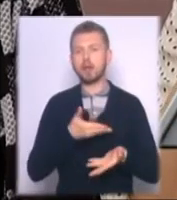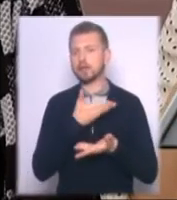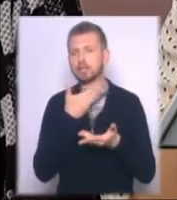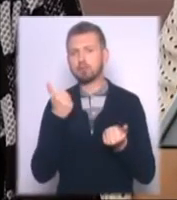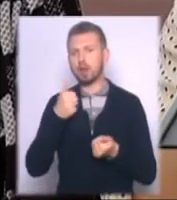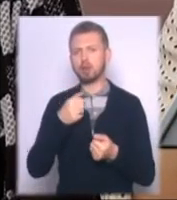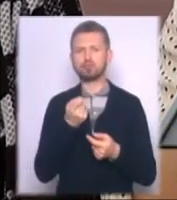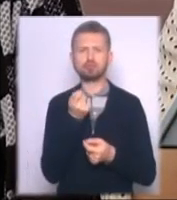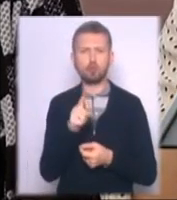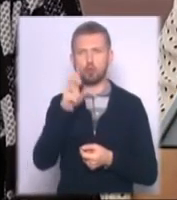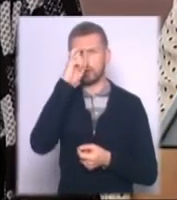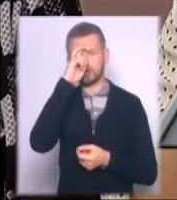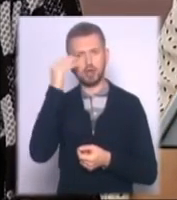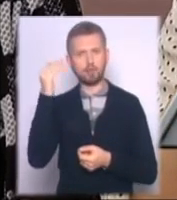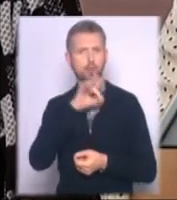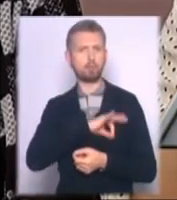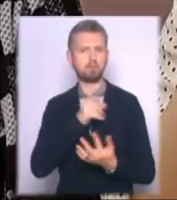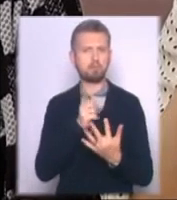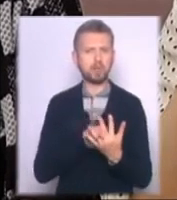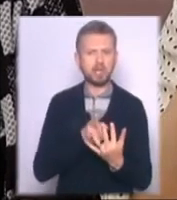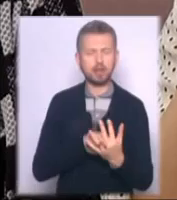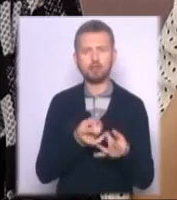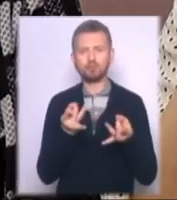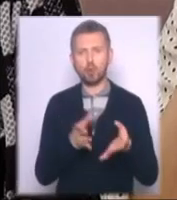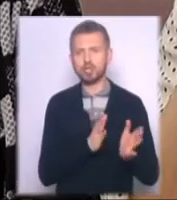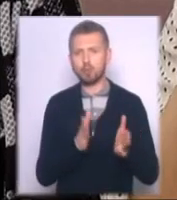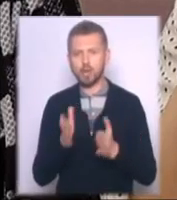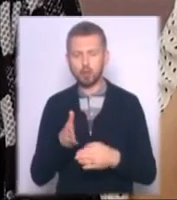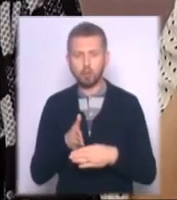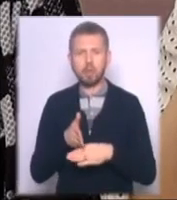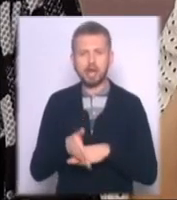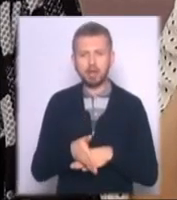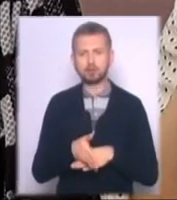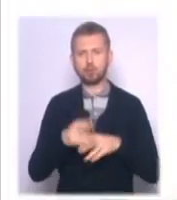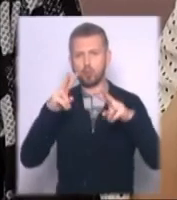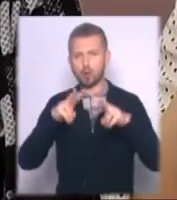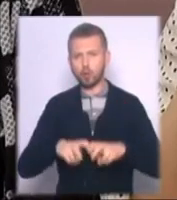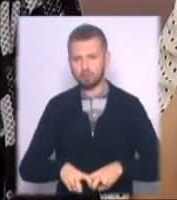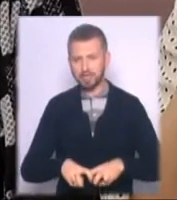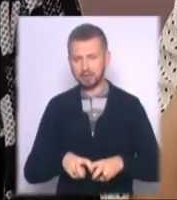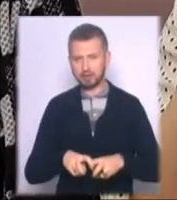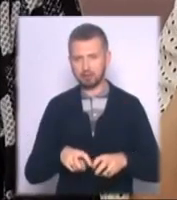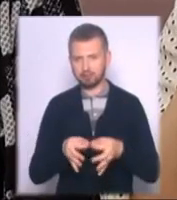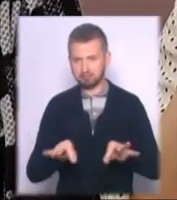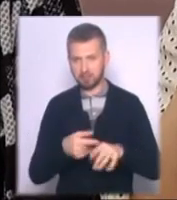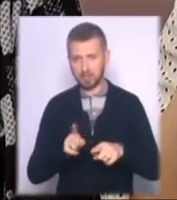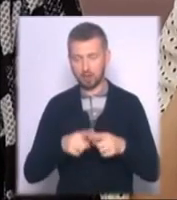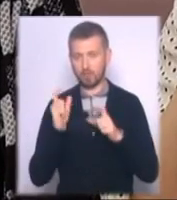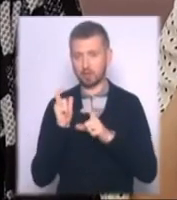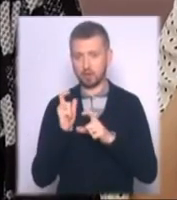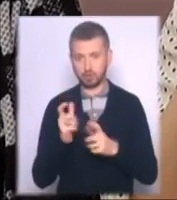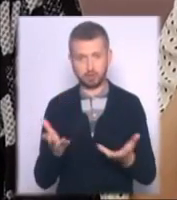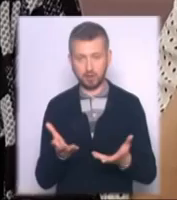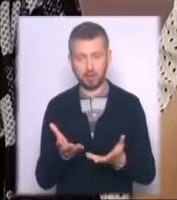чи якоїсь елементарно спрощеного порядку перетину розмитнення цих вантажів. При цьому все, зазвичай, наче